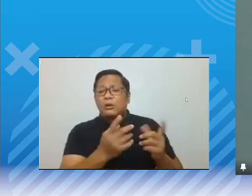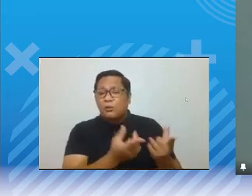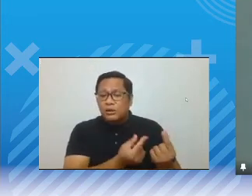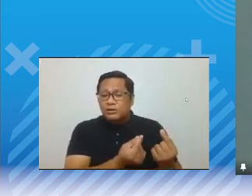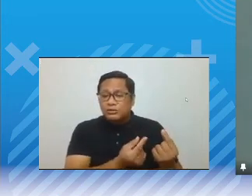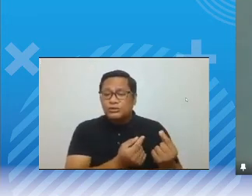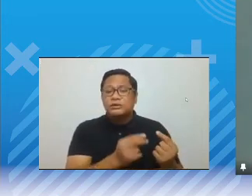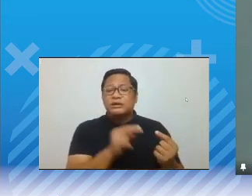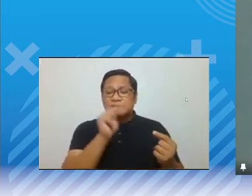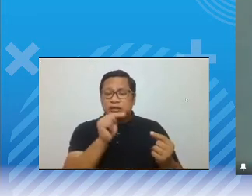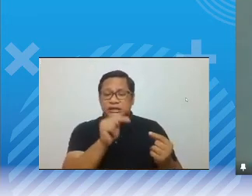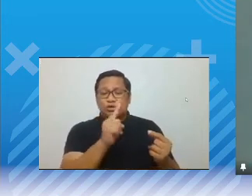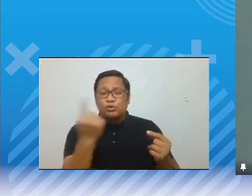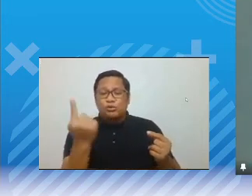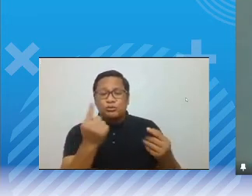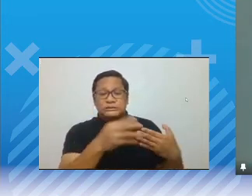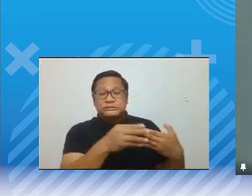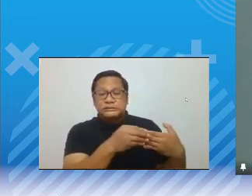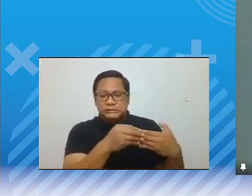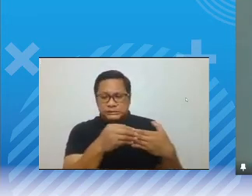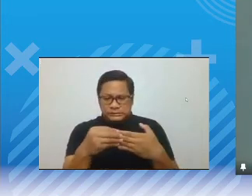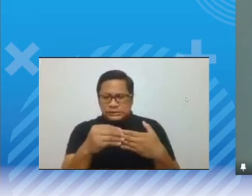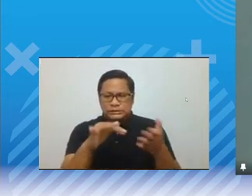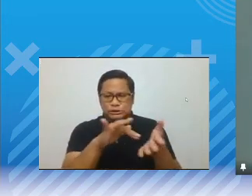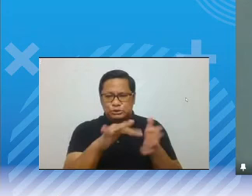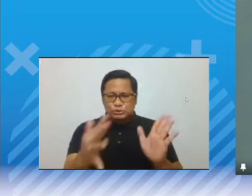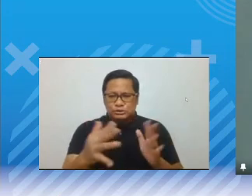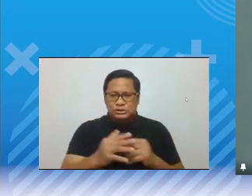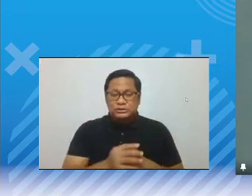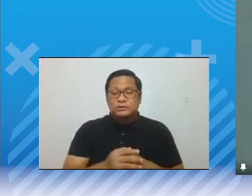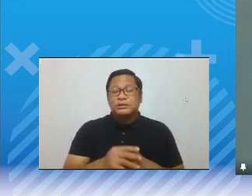laging ginagay. So, ang mga kailangan